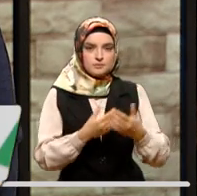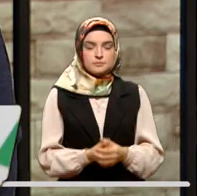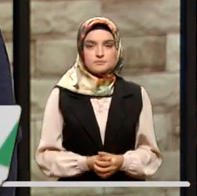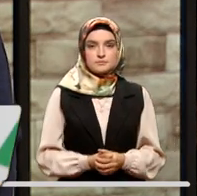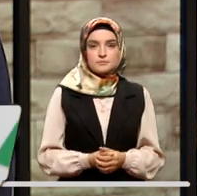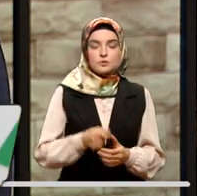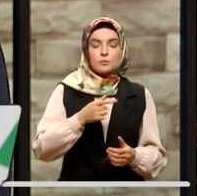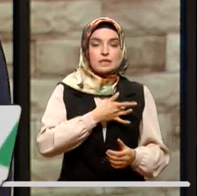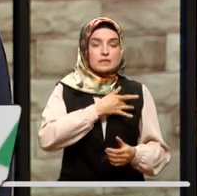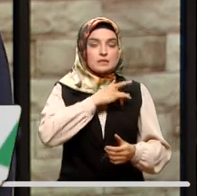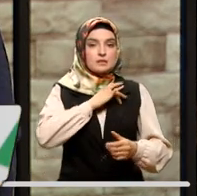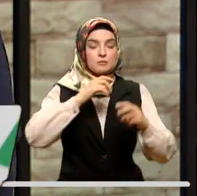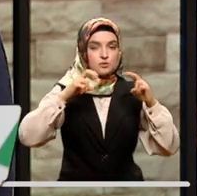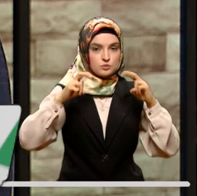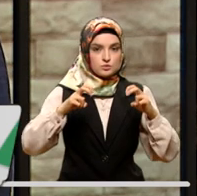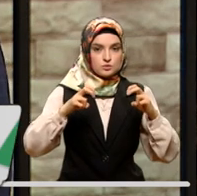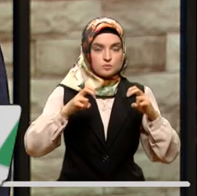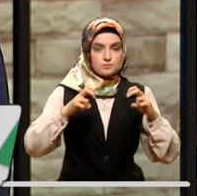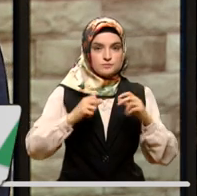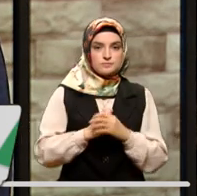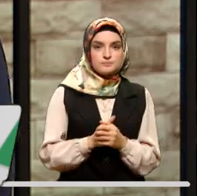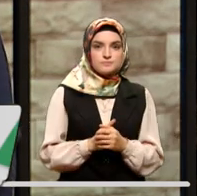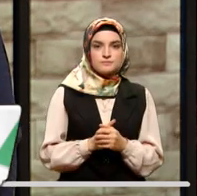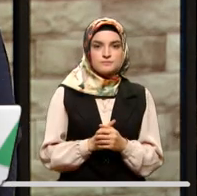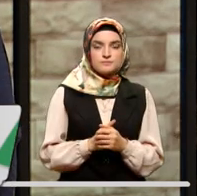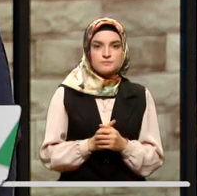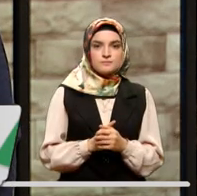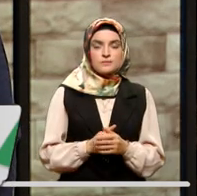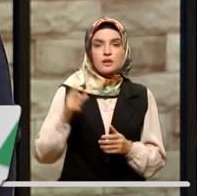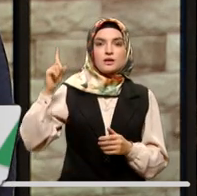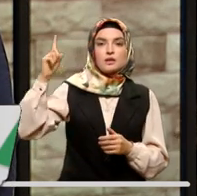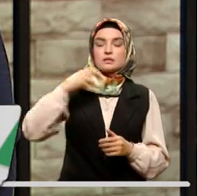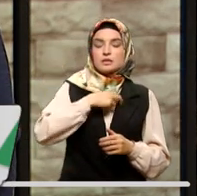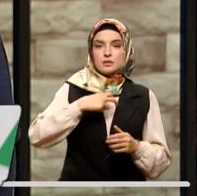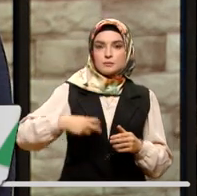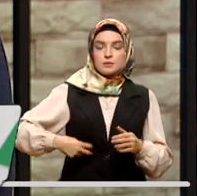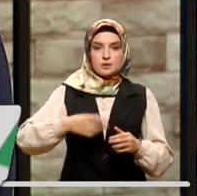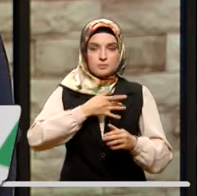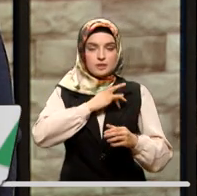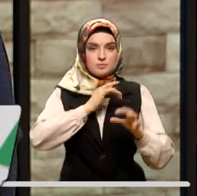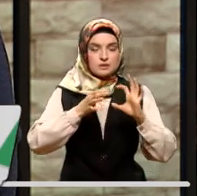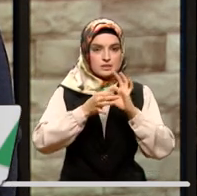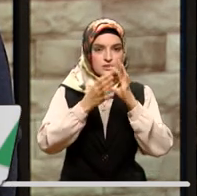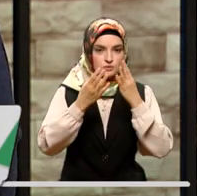imani konularımızı, Allah'a, peygambere imanla ilgili, işte